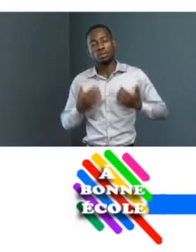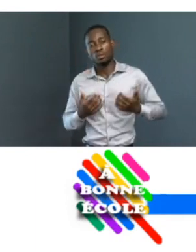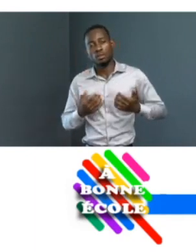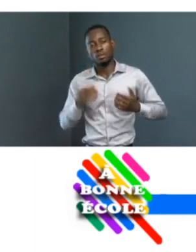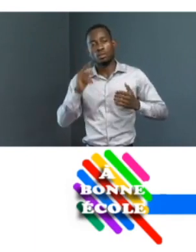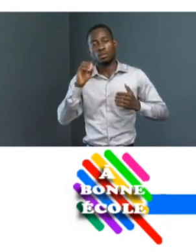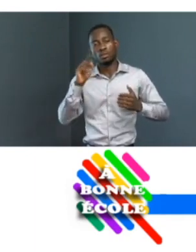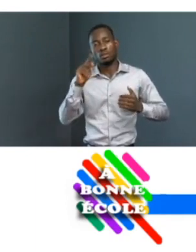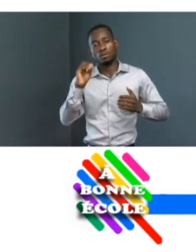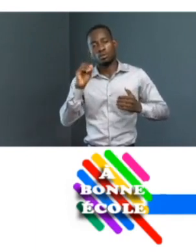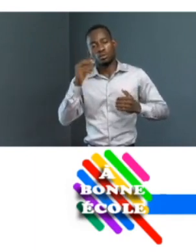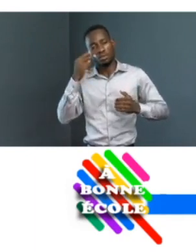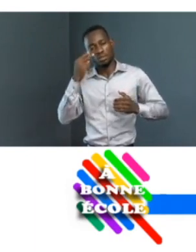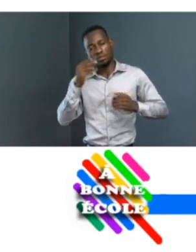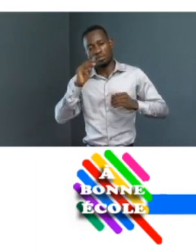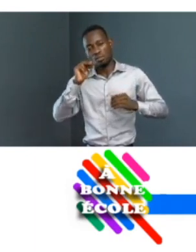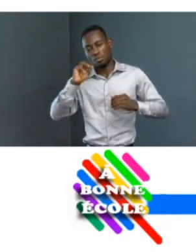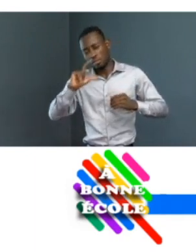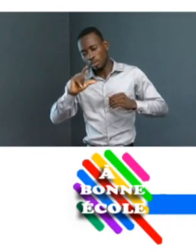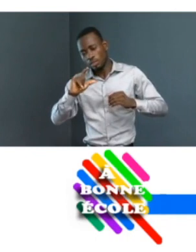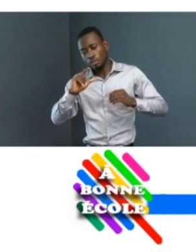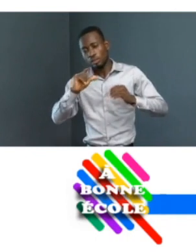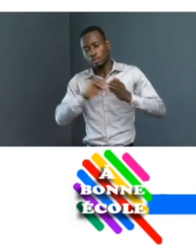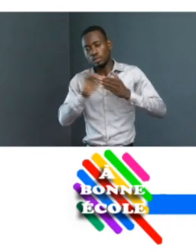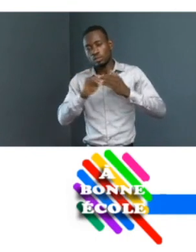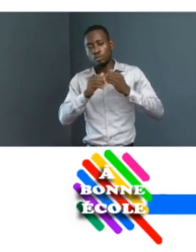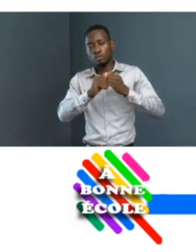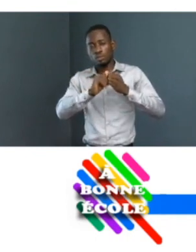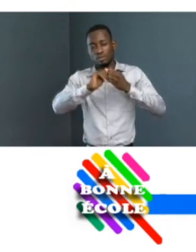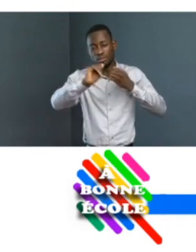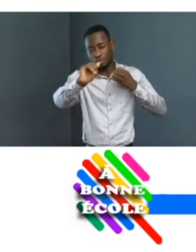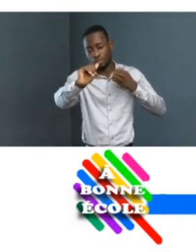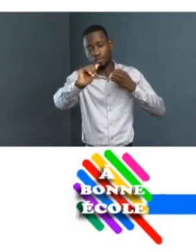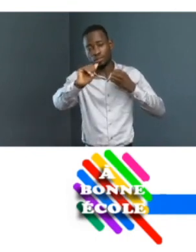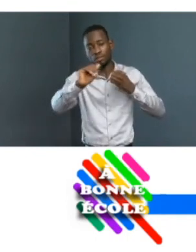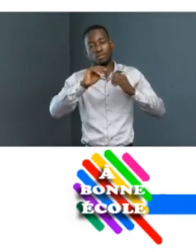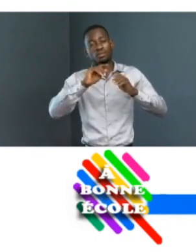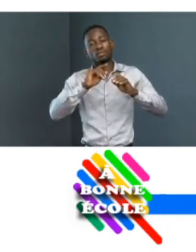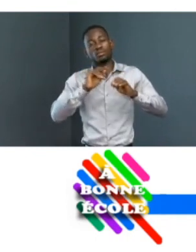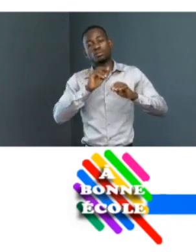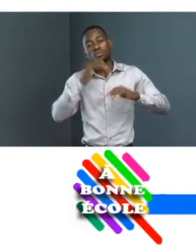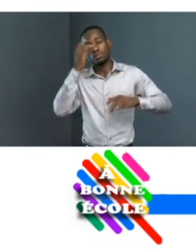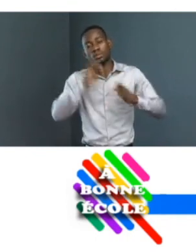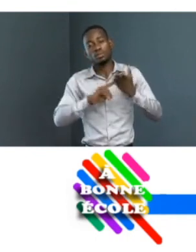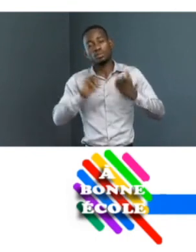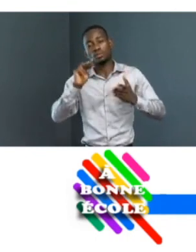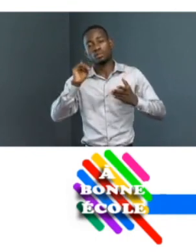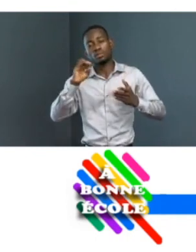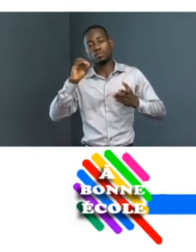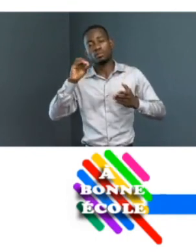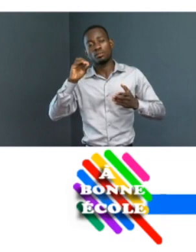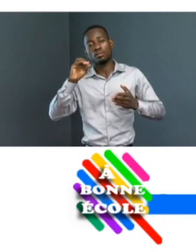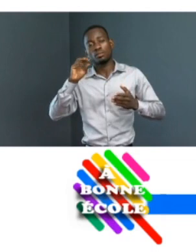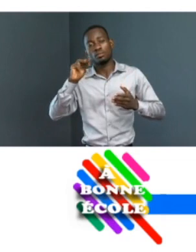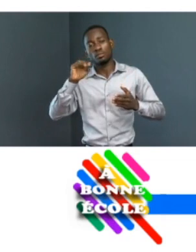Kokou, qui voit mal les objets éloignés, Kokou est un myope. Et Edem, qui voit mal